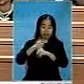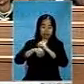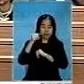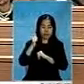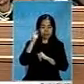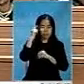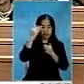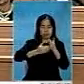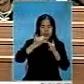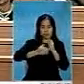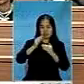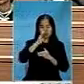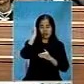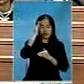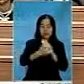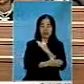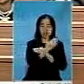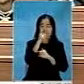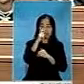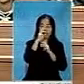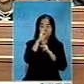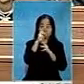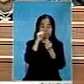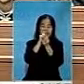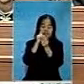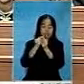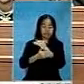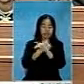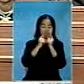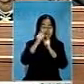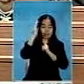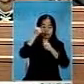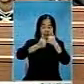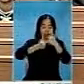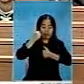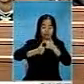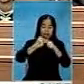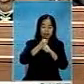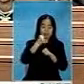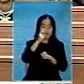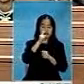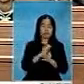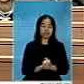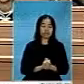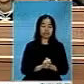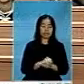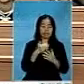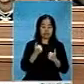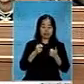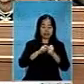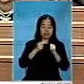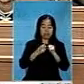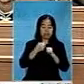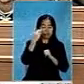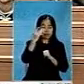ราเสียโอกาสในการที่จะไปเจรจาหรือไปแข่งขันกับต่างประเทศนะครับปัญหาที่เกิดขึ้นฝ่